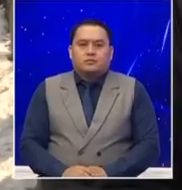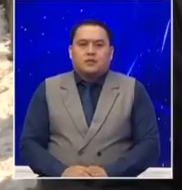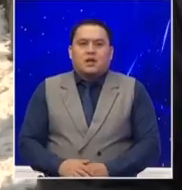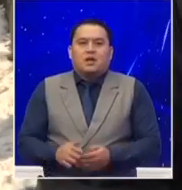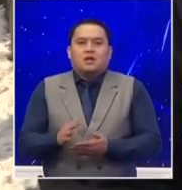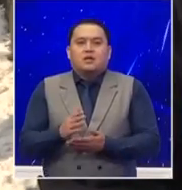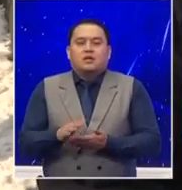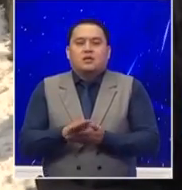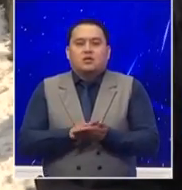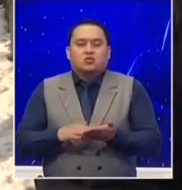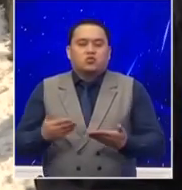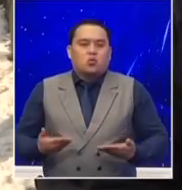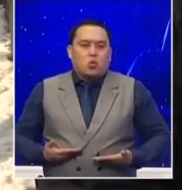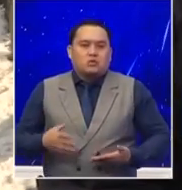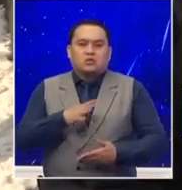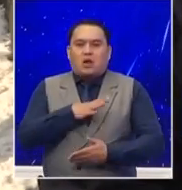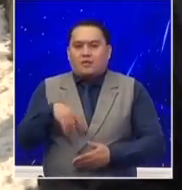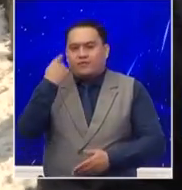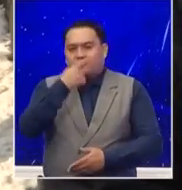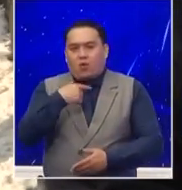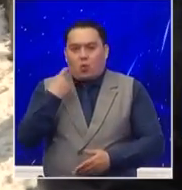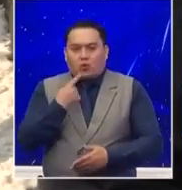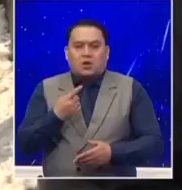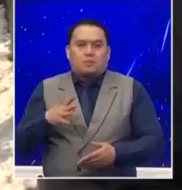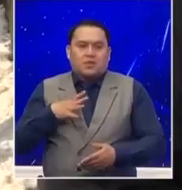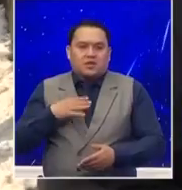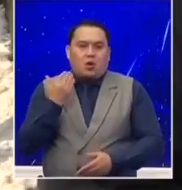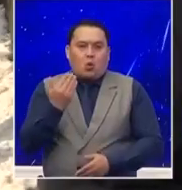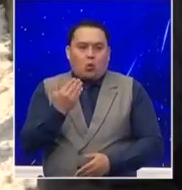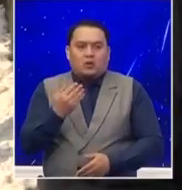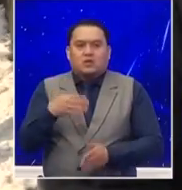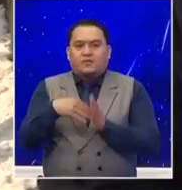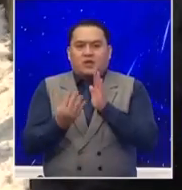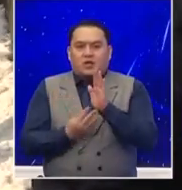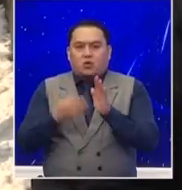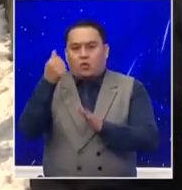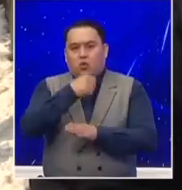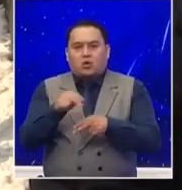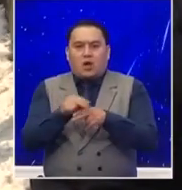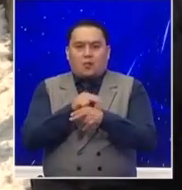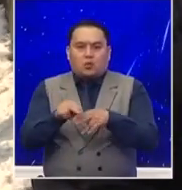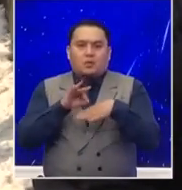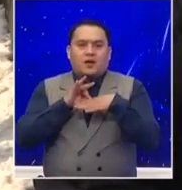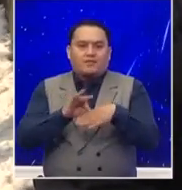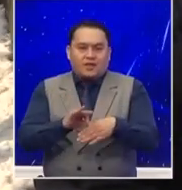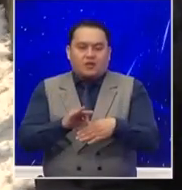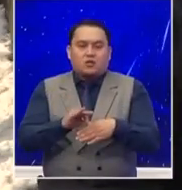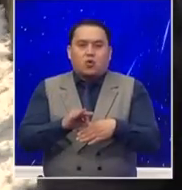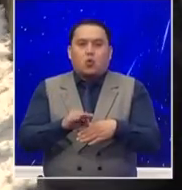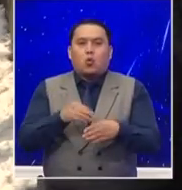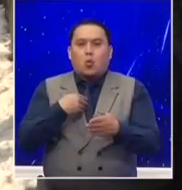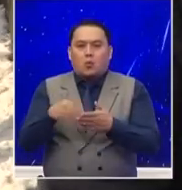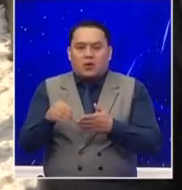Несколько лет в доме никто не проживал. Частное лицо, в ведении которого было жилье, в 2019 году провел ремонтные работы. В том же году